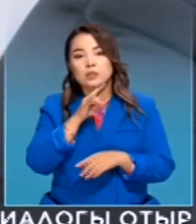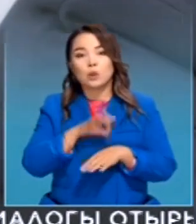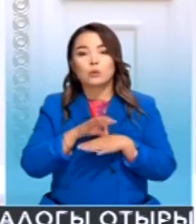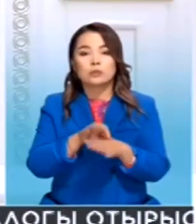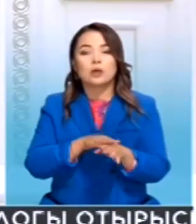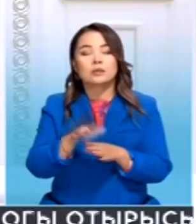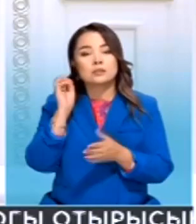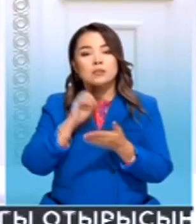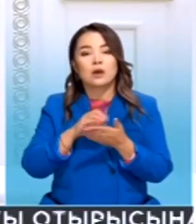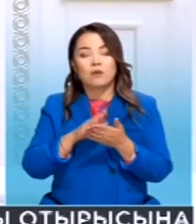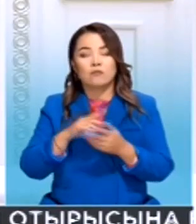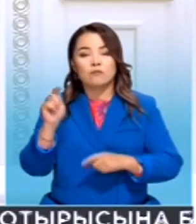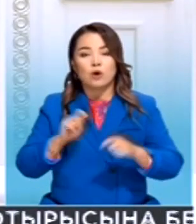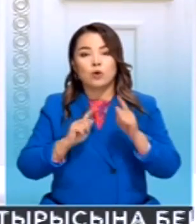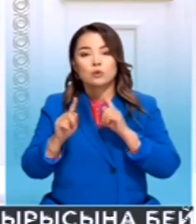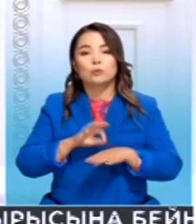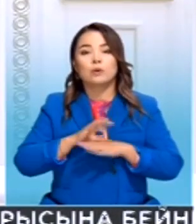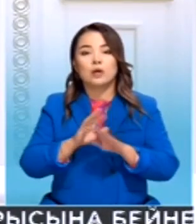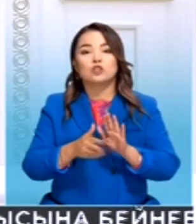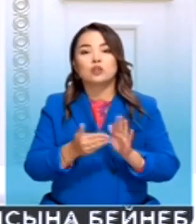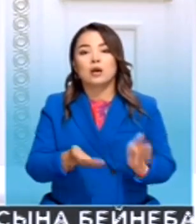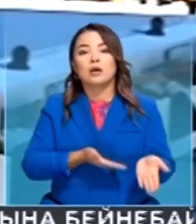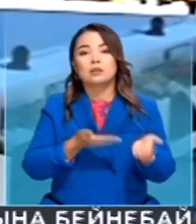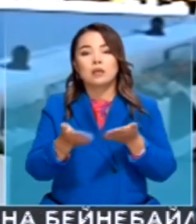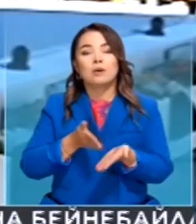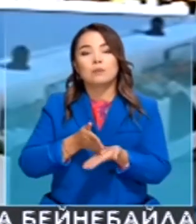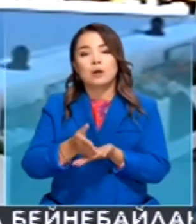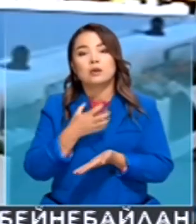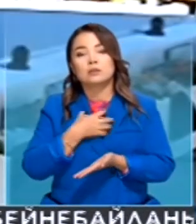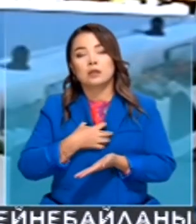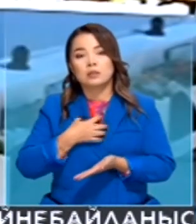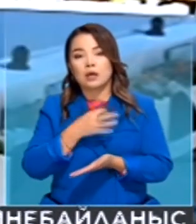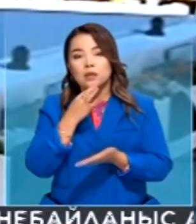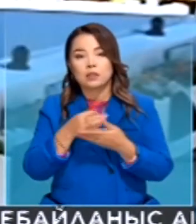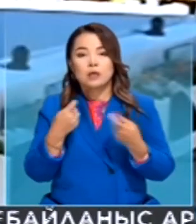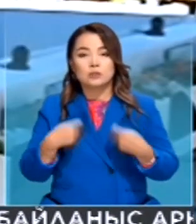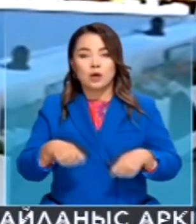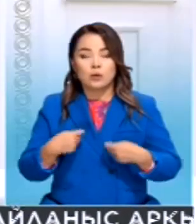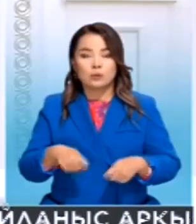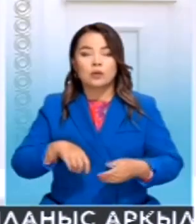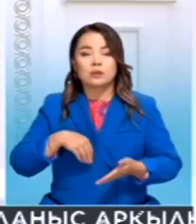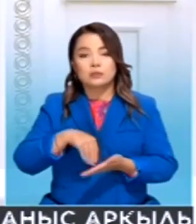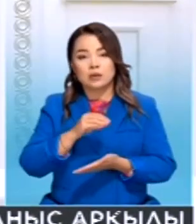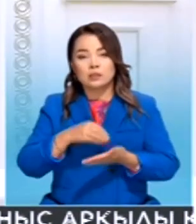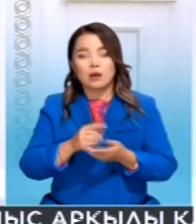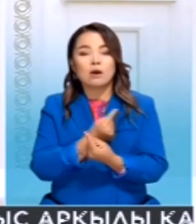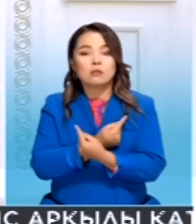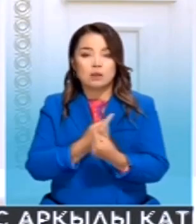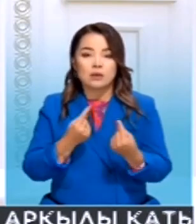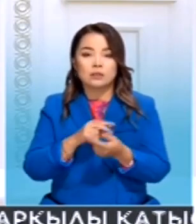өтетін цифрлық форумға шақырды. Тағы бір маңызды бағыт сауда-саттық пен логистика.